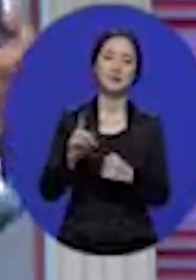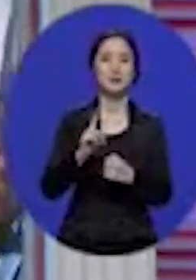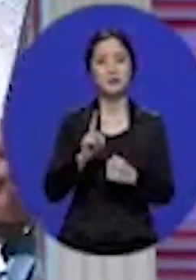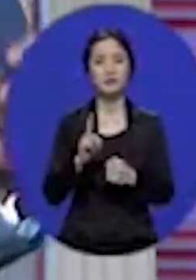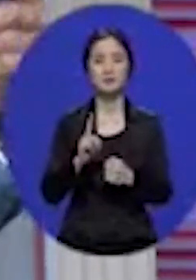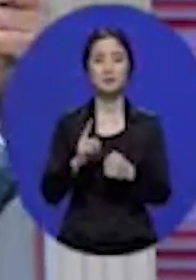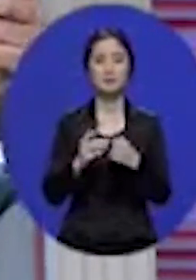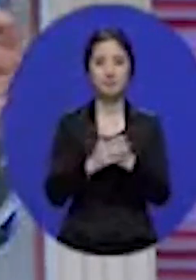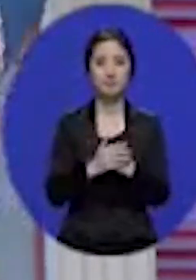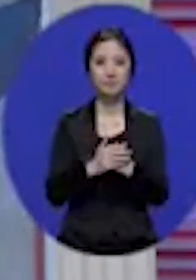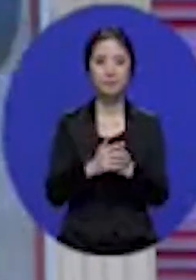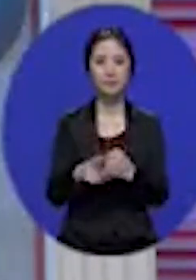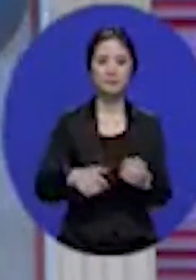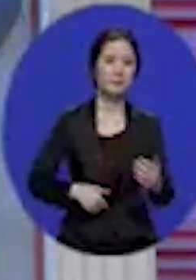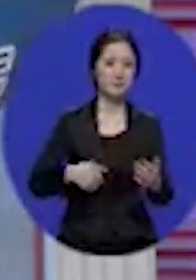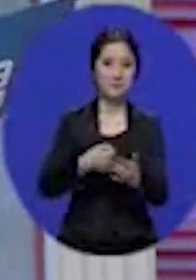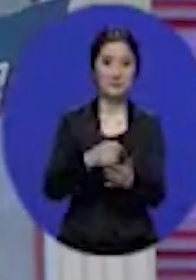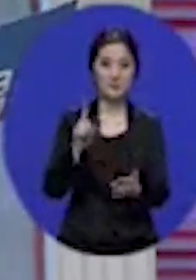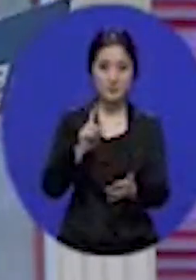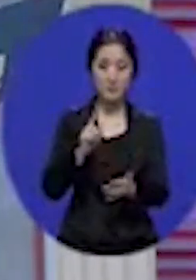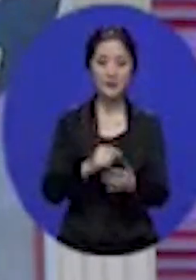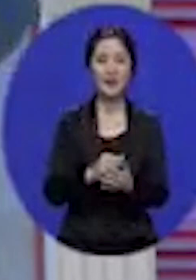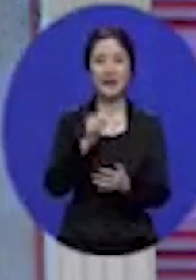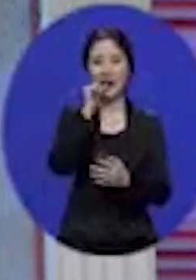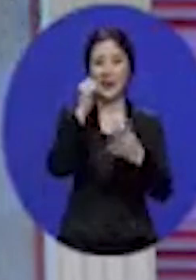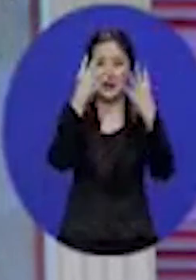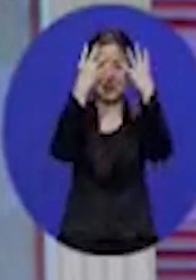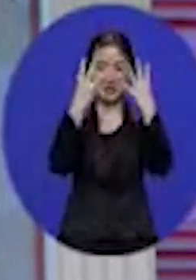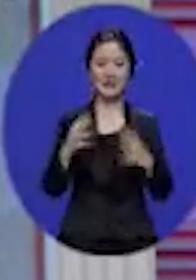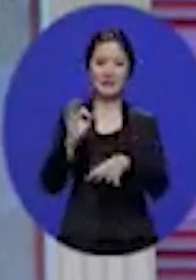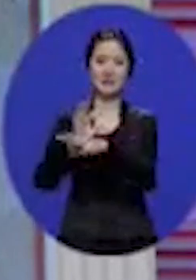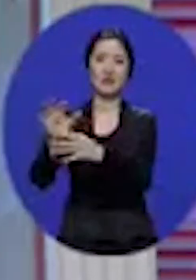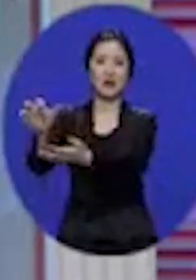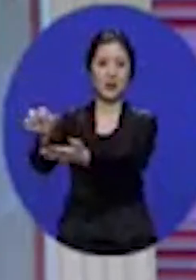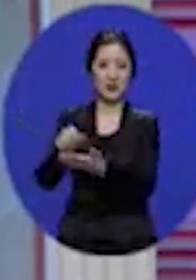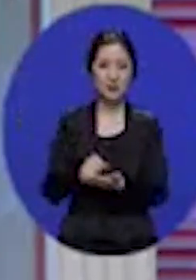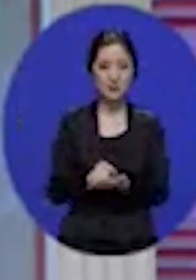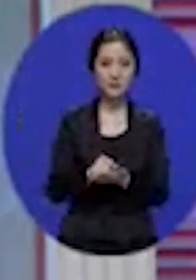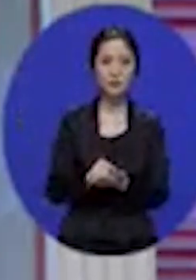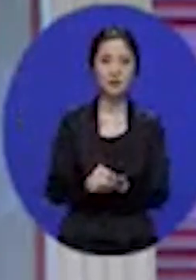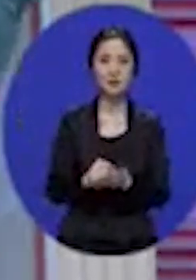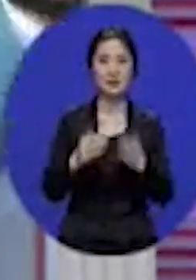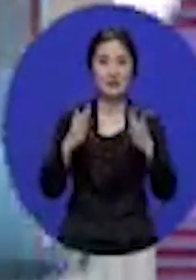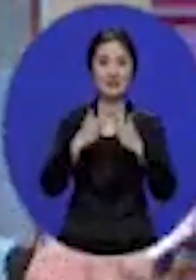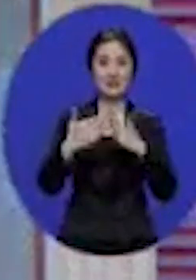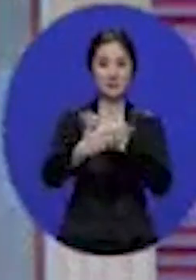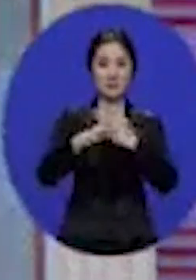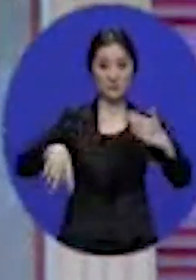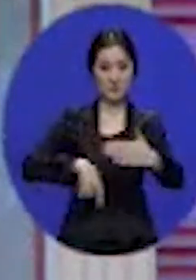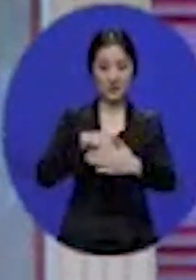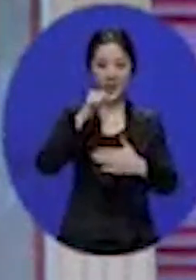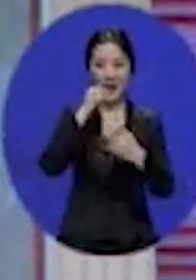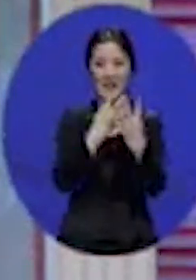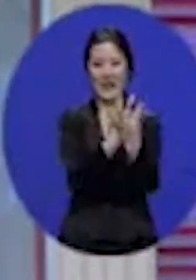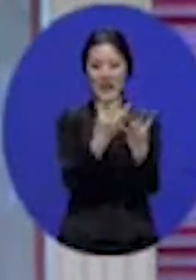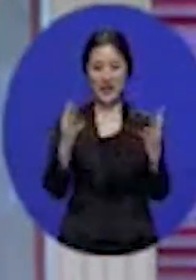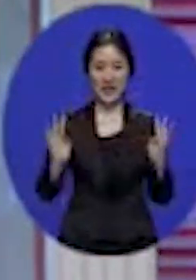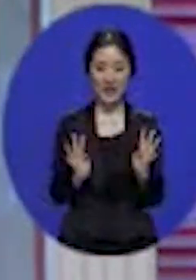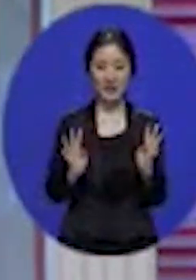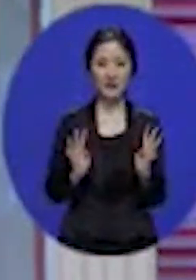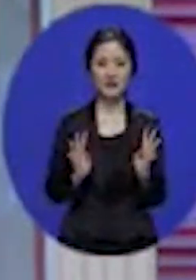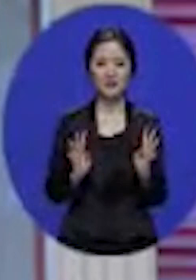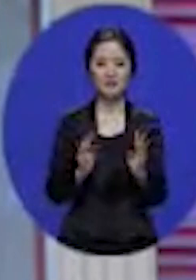새로 만들어진 그 쇠창살, 감옥, 그걸 사다가 집 방 안에 감옥을 만들어 놨다는 거예요.